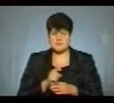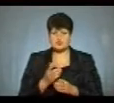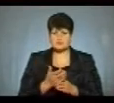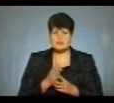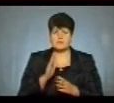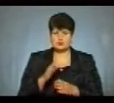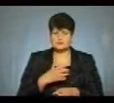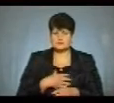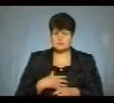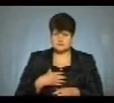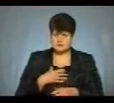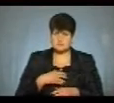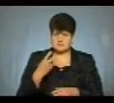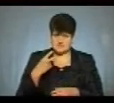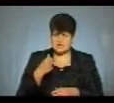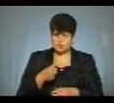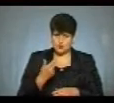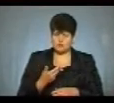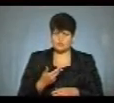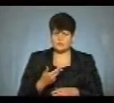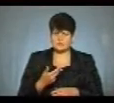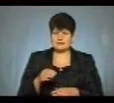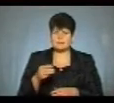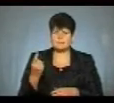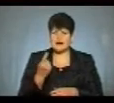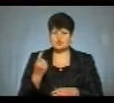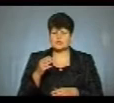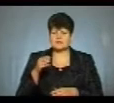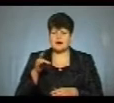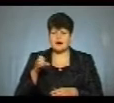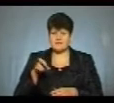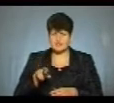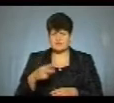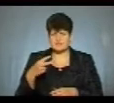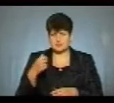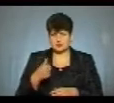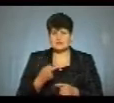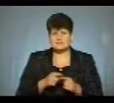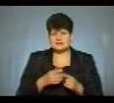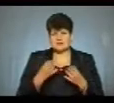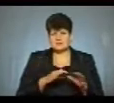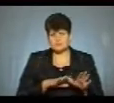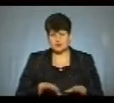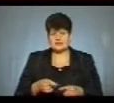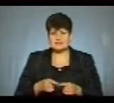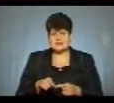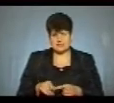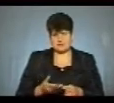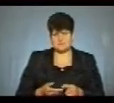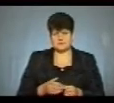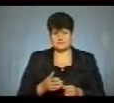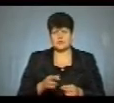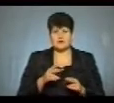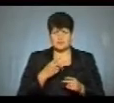буде актуальним, зокрема, з 20-го року. З 20-го року 1 травня. Періоду. Це треба пройти ще цей період. Це позначиться загалом, як